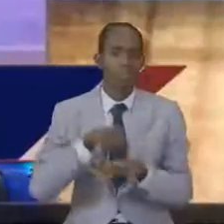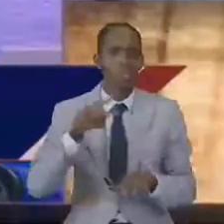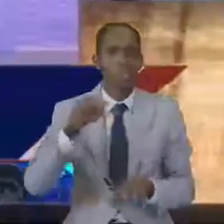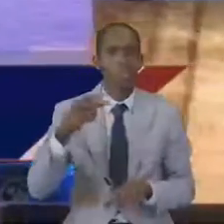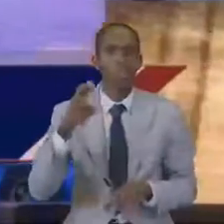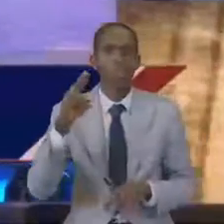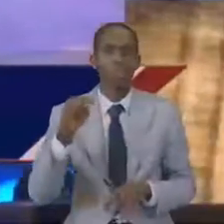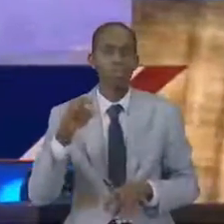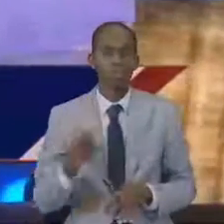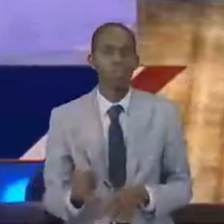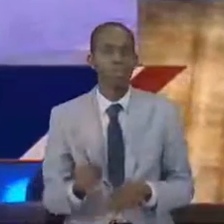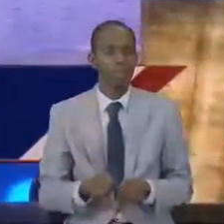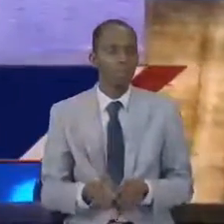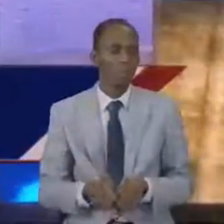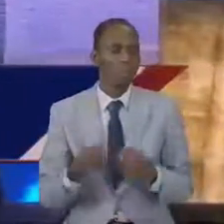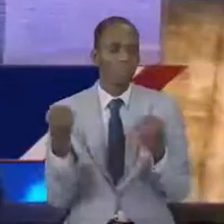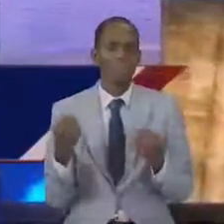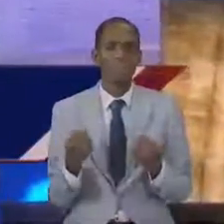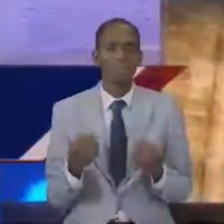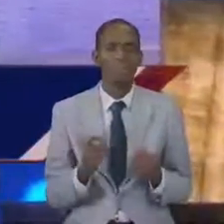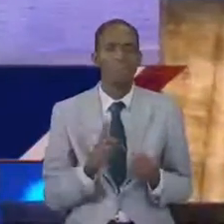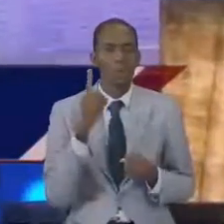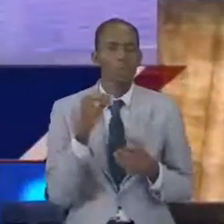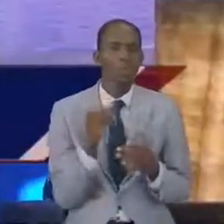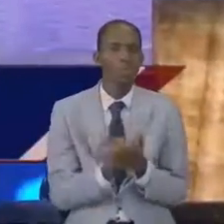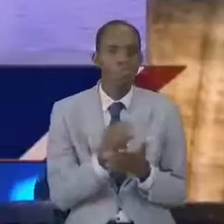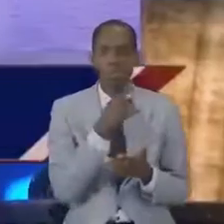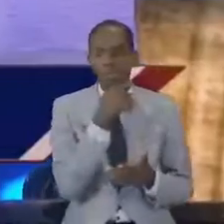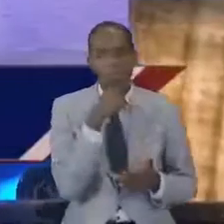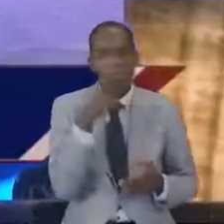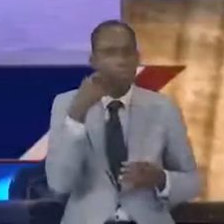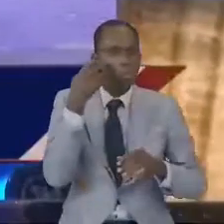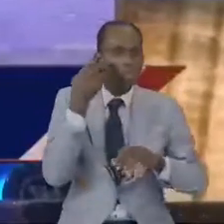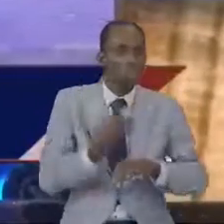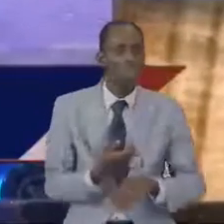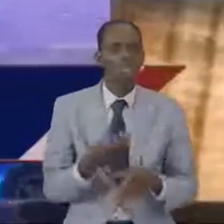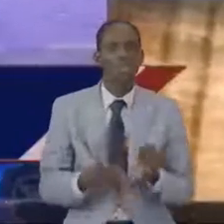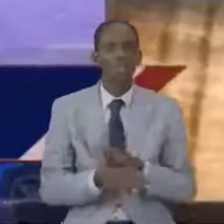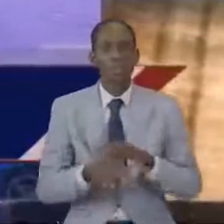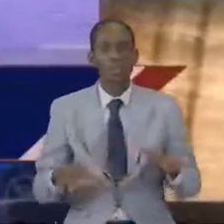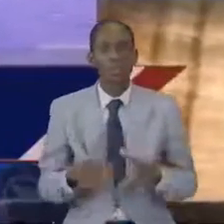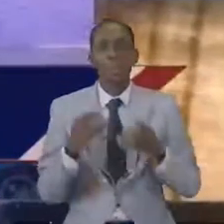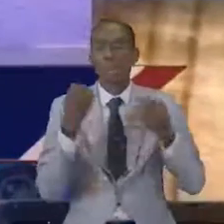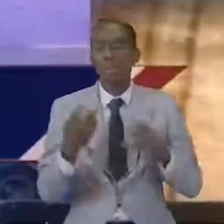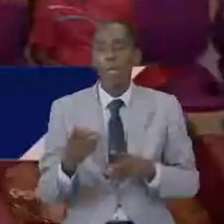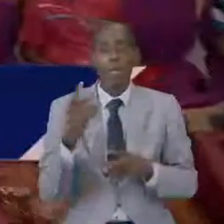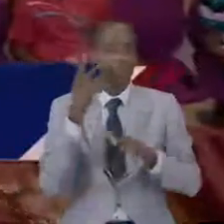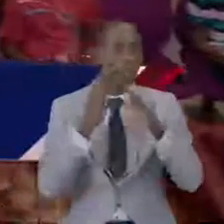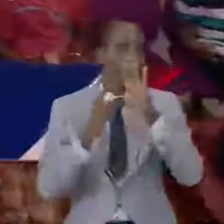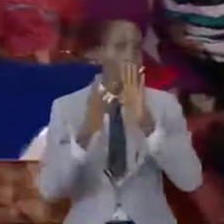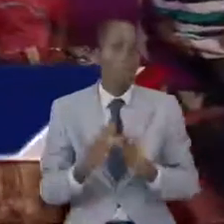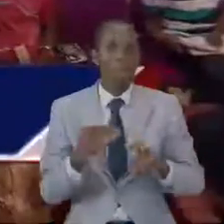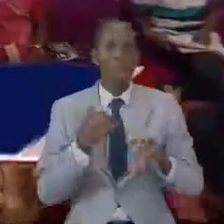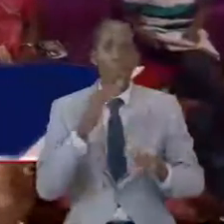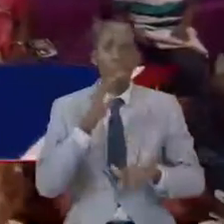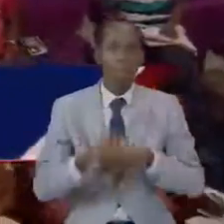défricher vous un chat nouveau parce que certains travaillent sur cette beaucoup de choses défricher votre chat parce que plusieurs